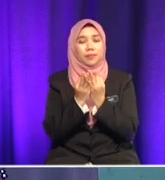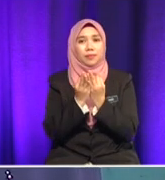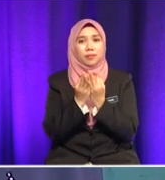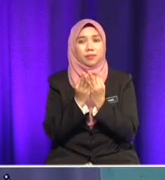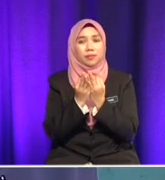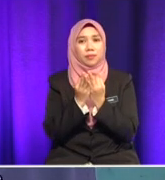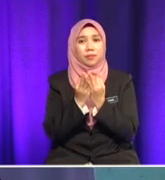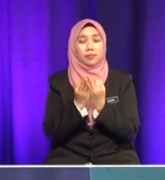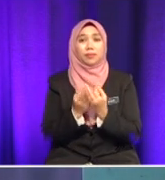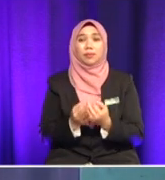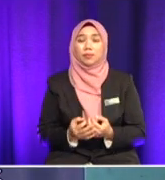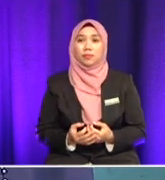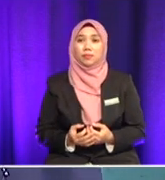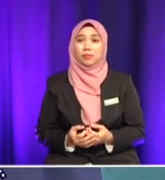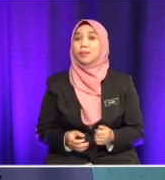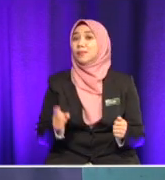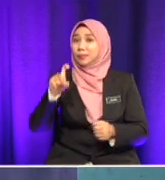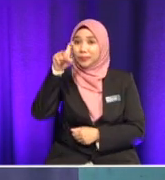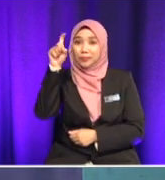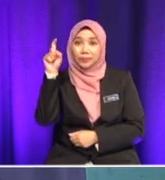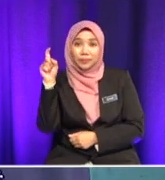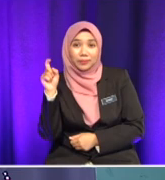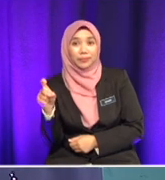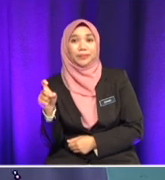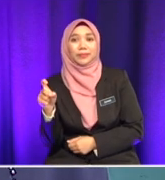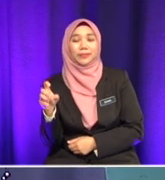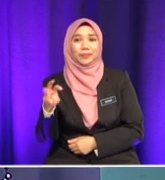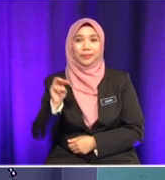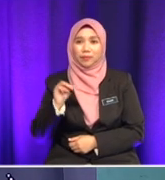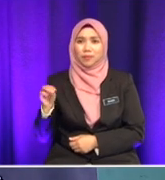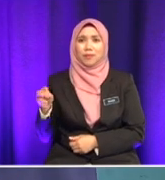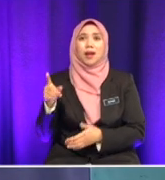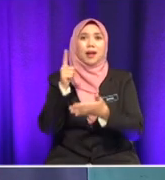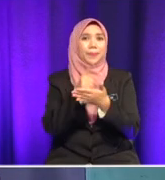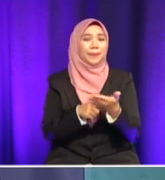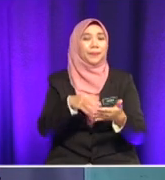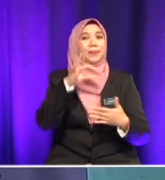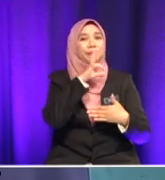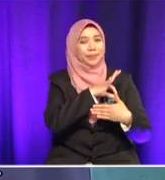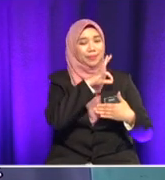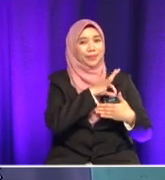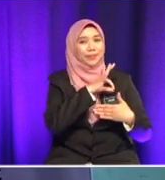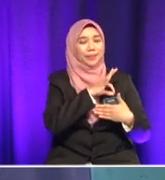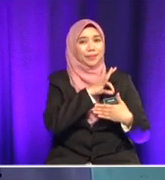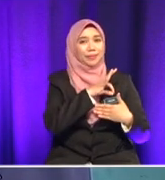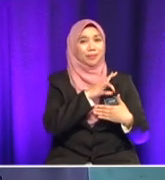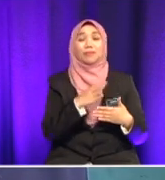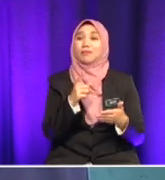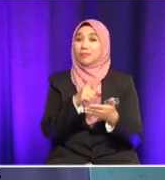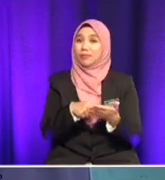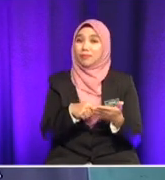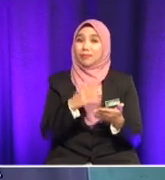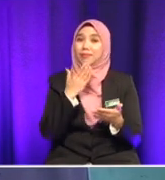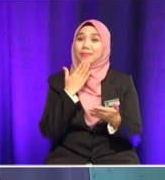Mari kita bertanya dengan murid-murid Apakah faedah dan ataupun kebaikan